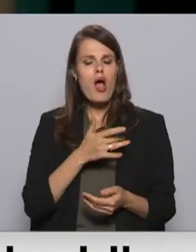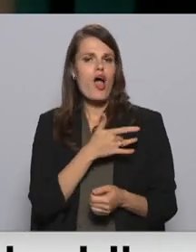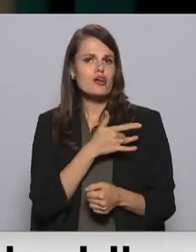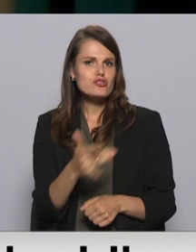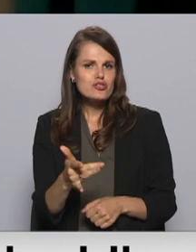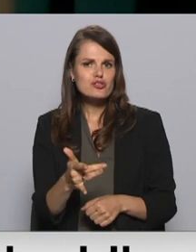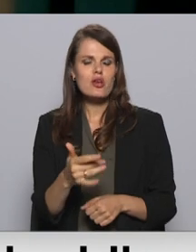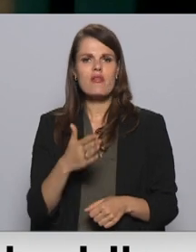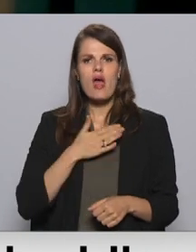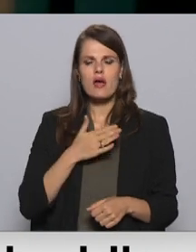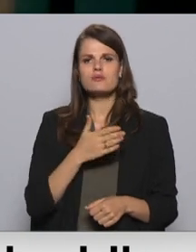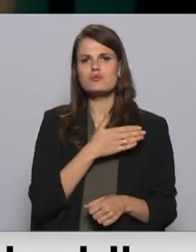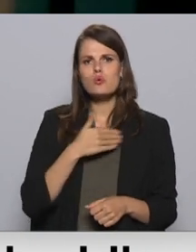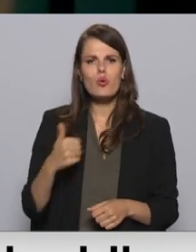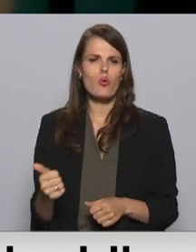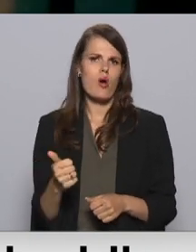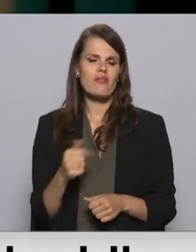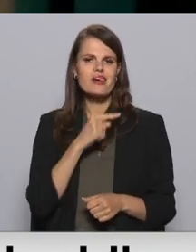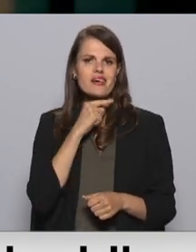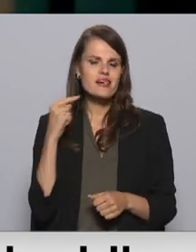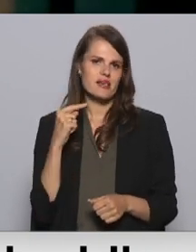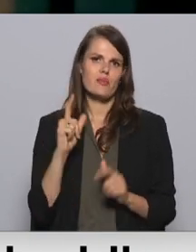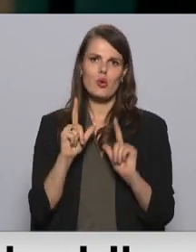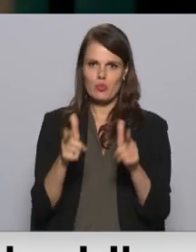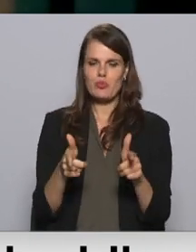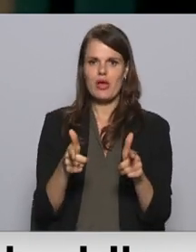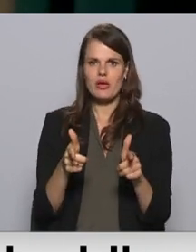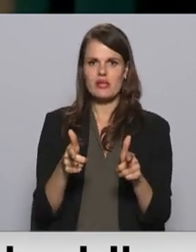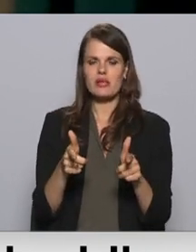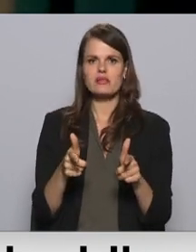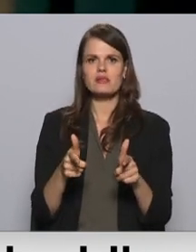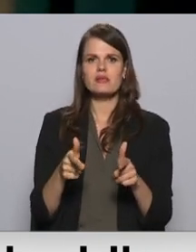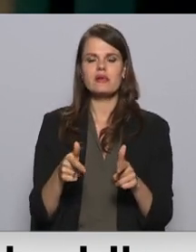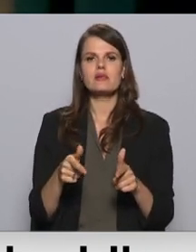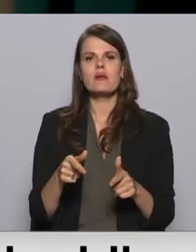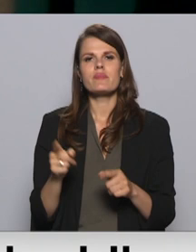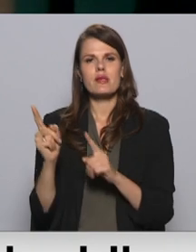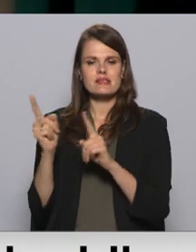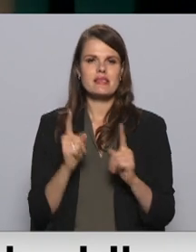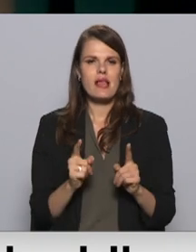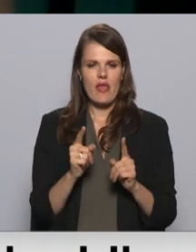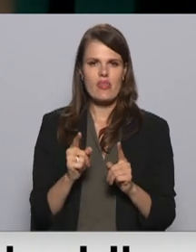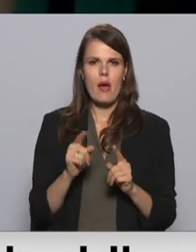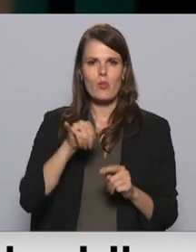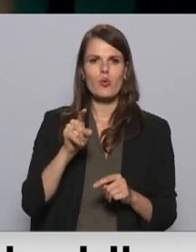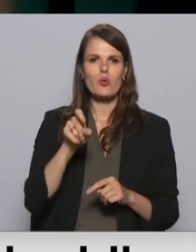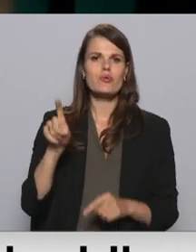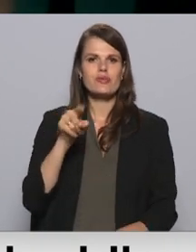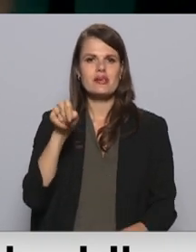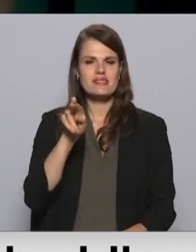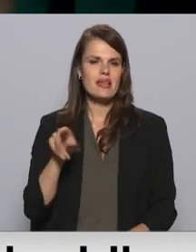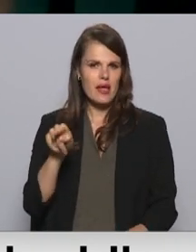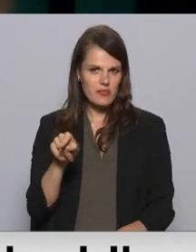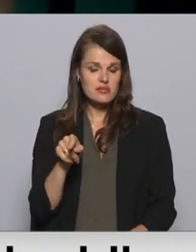šķiet, es ļoti gribētu piekrist Ilgas Kreituses citātam vienā no raidījumiem,